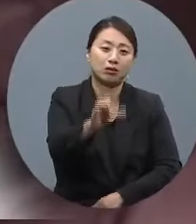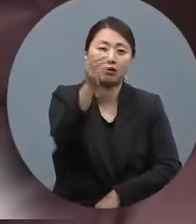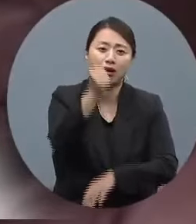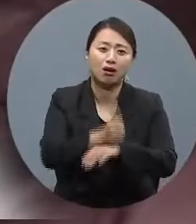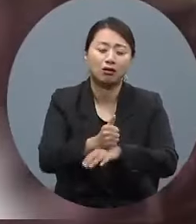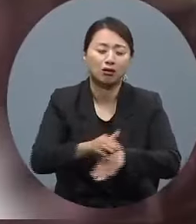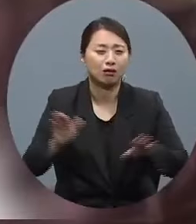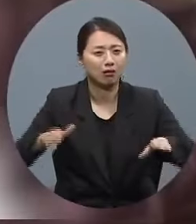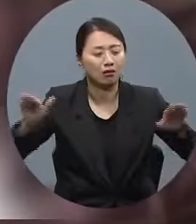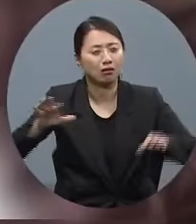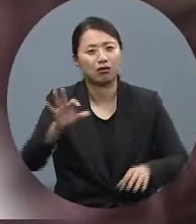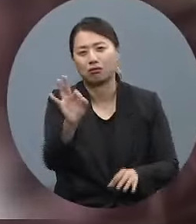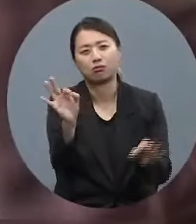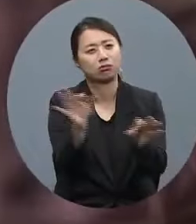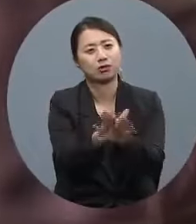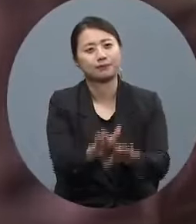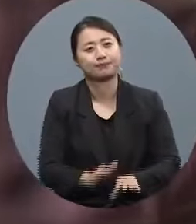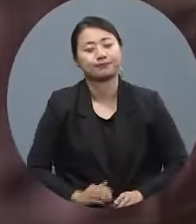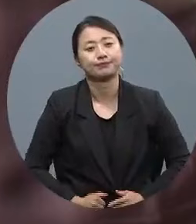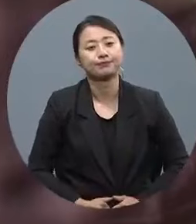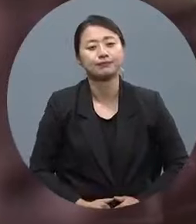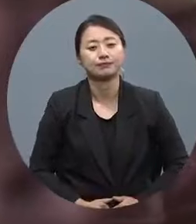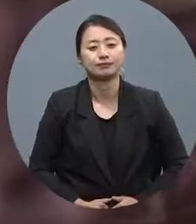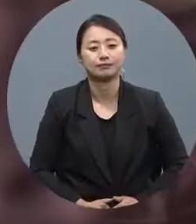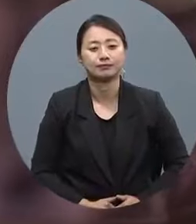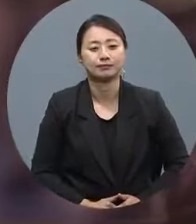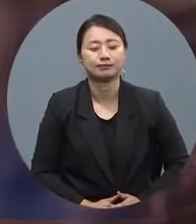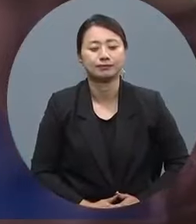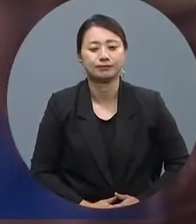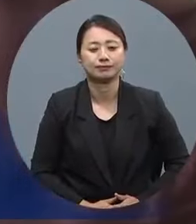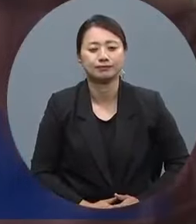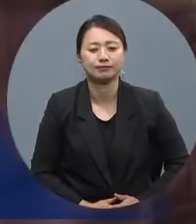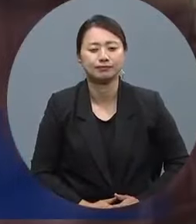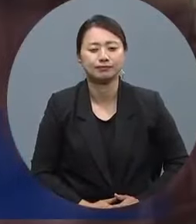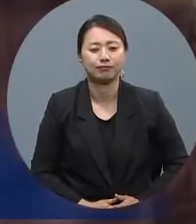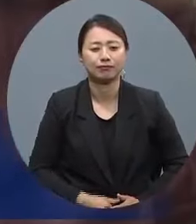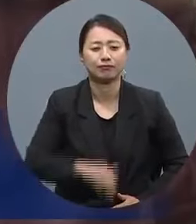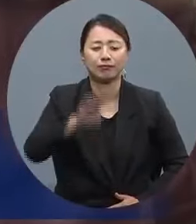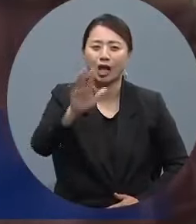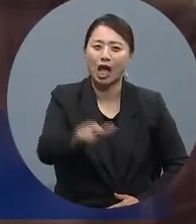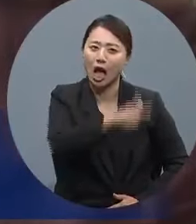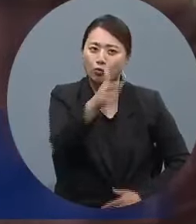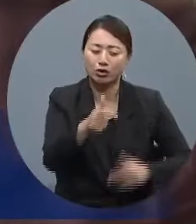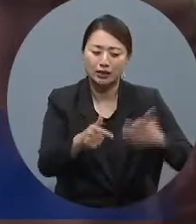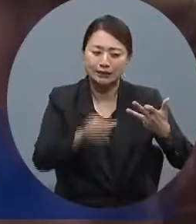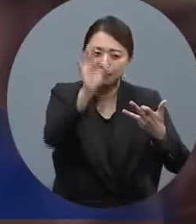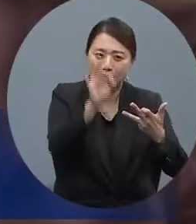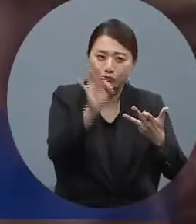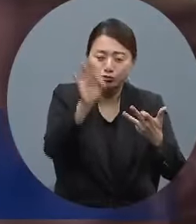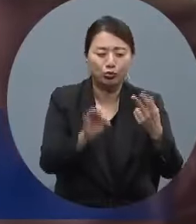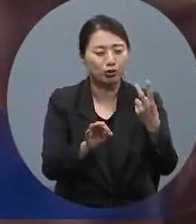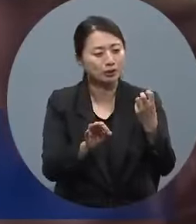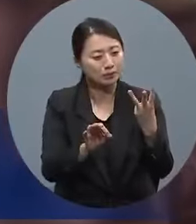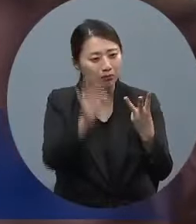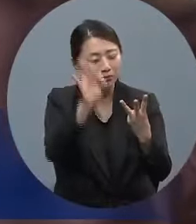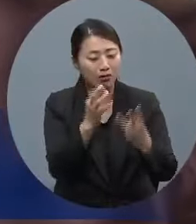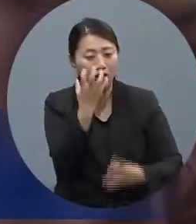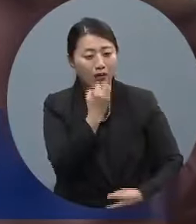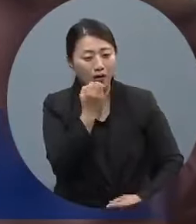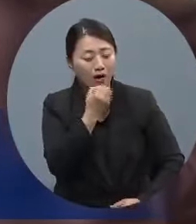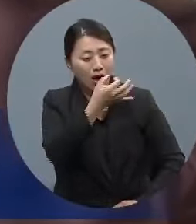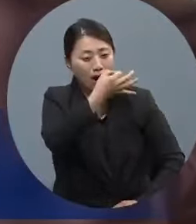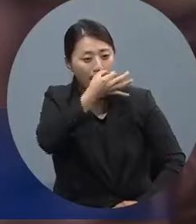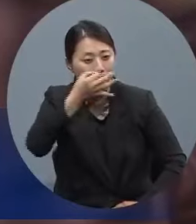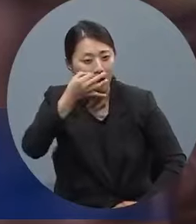한 푼도 돌려받지 못하고 있습니다. 하루 단타를 해서 18%, 25%, 23% 이렇게 오르니까 또 계좌에 돈이 딱